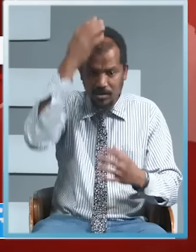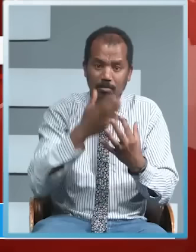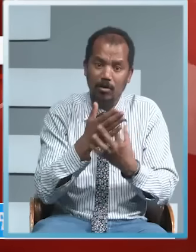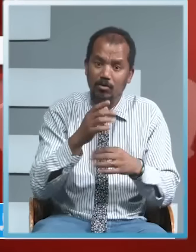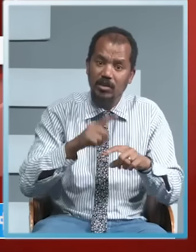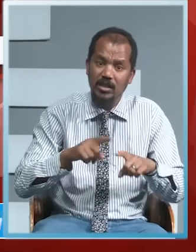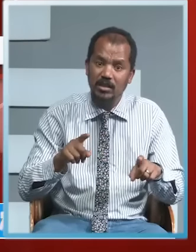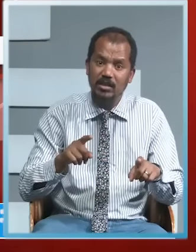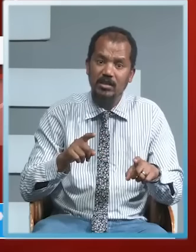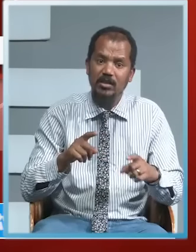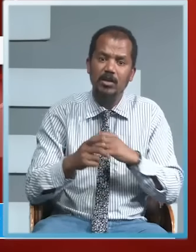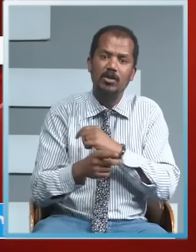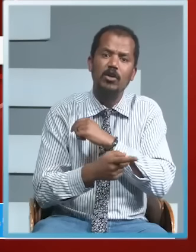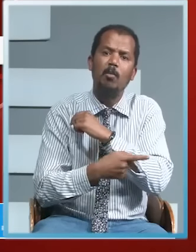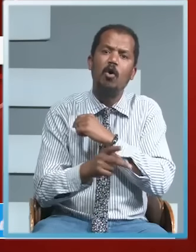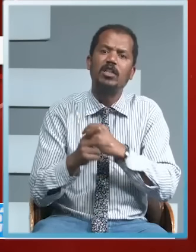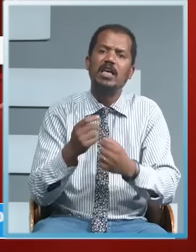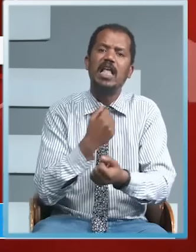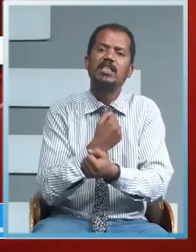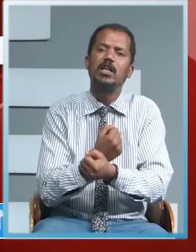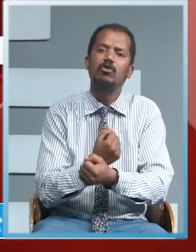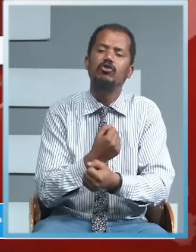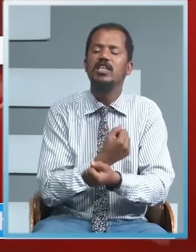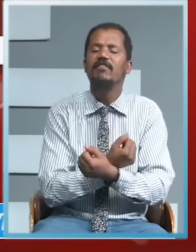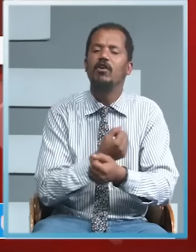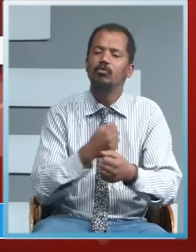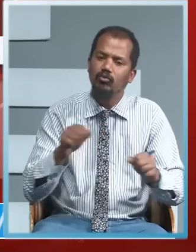ግን የፖለቲካ እስረኞች እንዲፈቱ